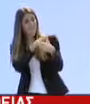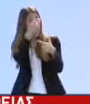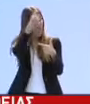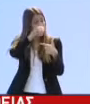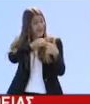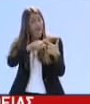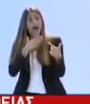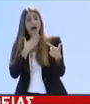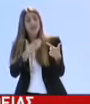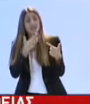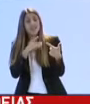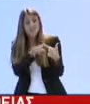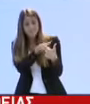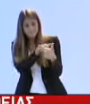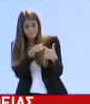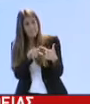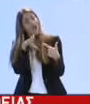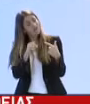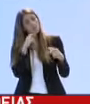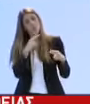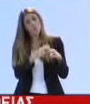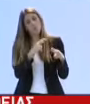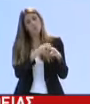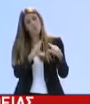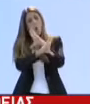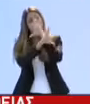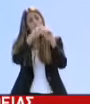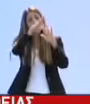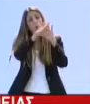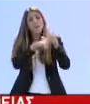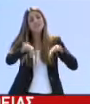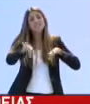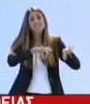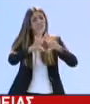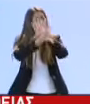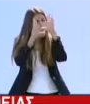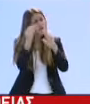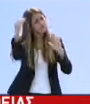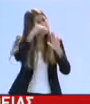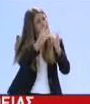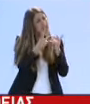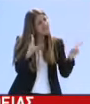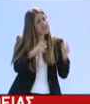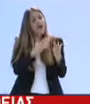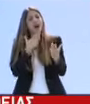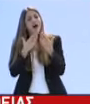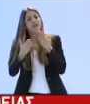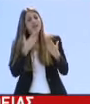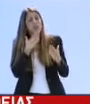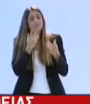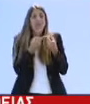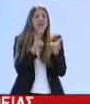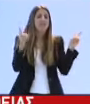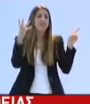πολιτικές μας αντανακλούν και εμπεριέχονται σε αυτές τις δύο έννοιες. Το πνεύμα της ελευθερίας